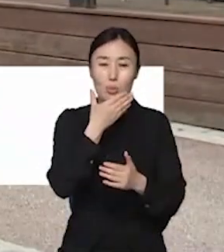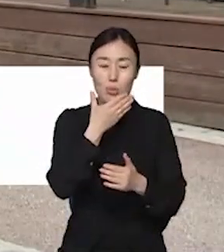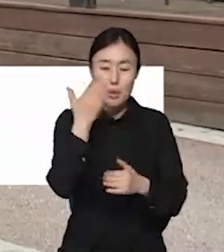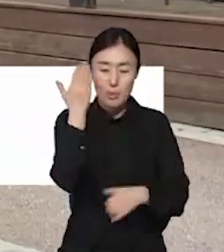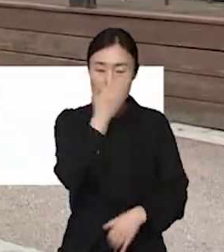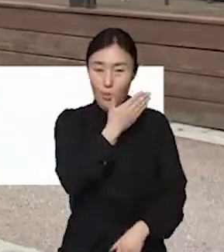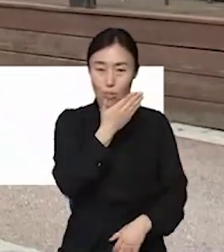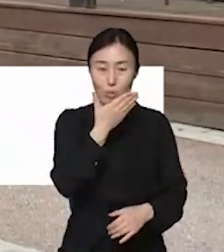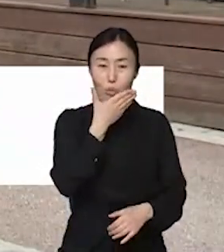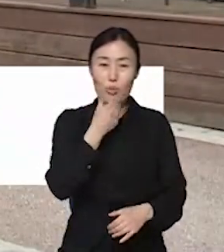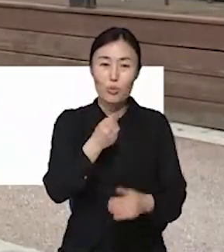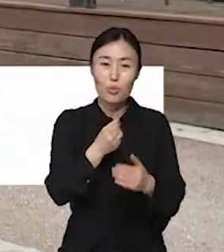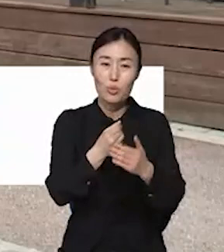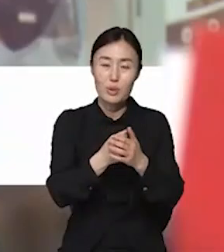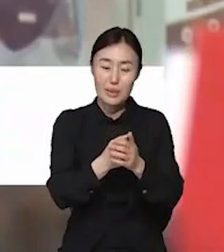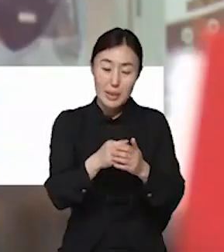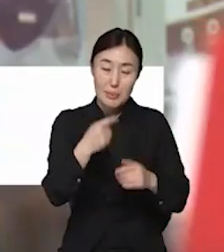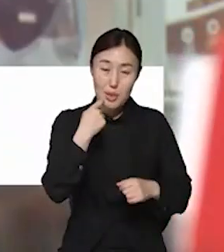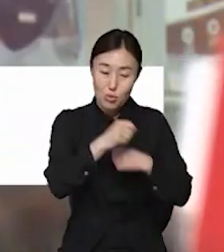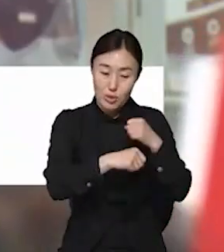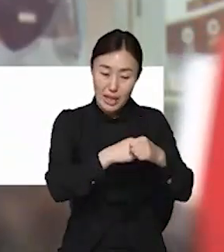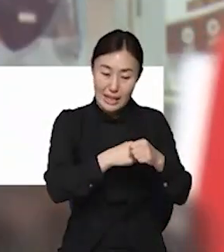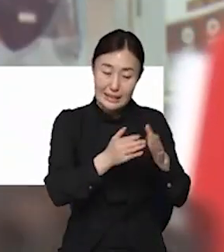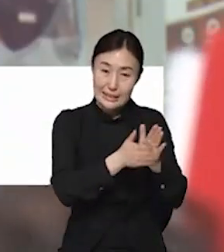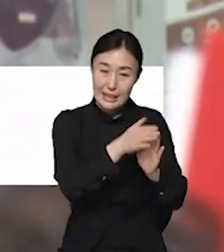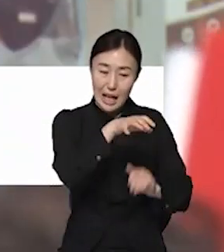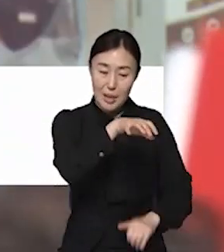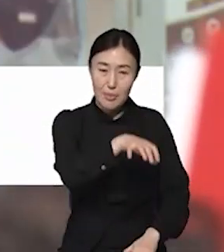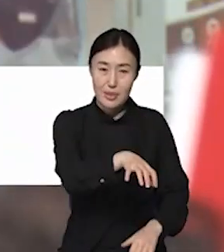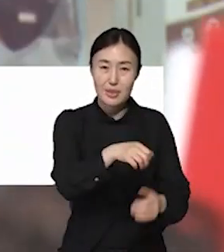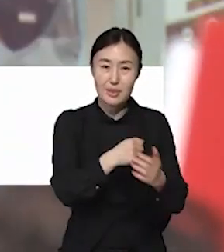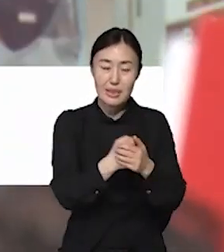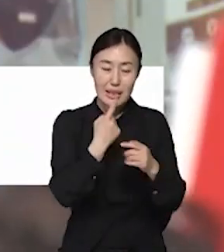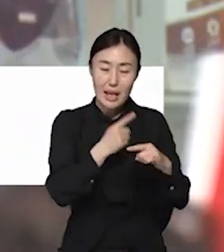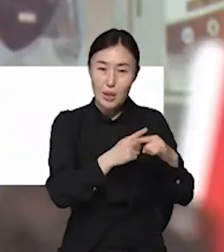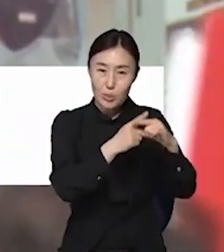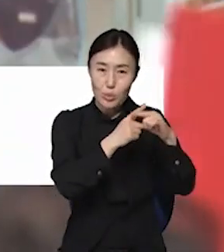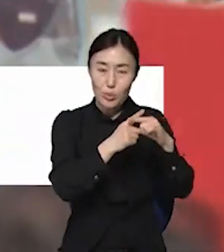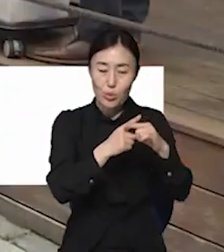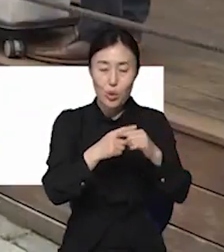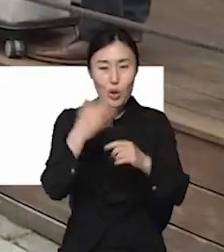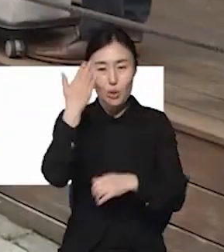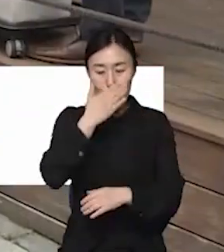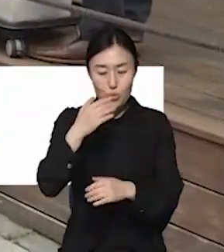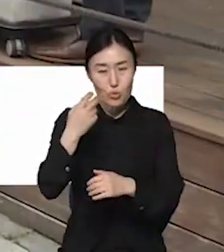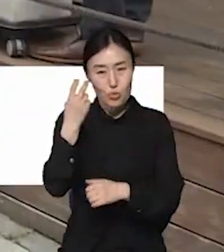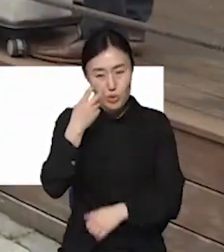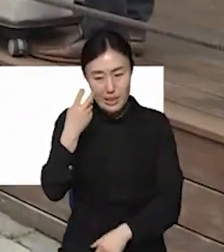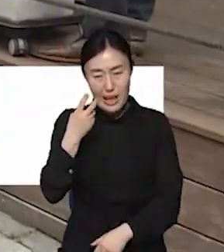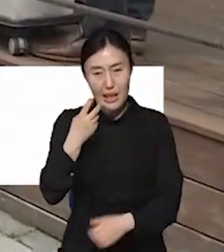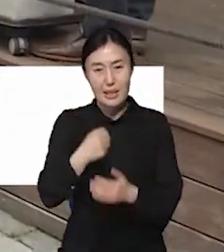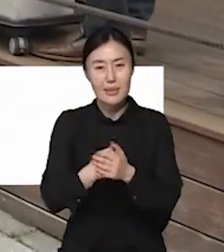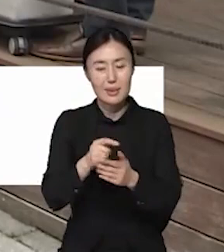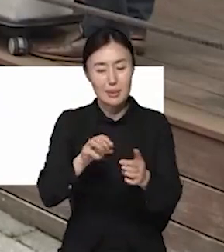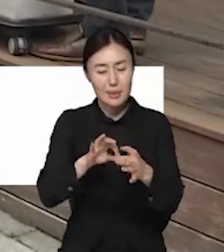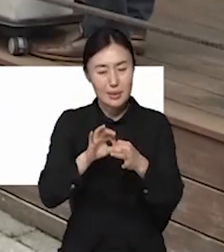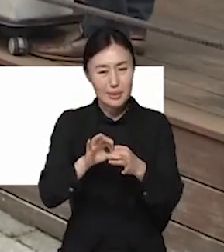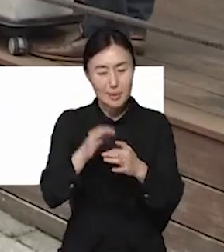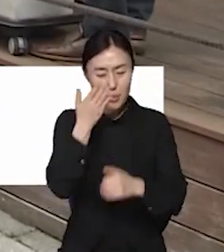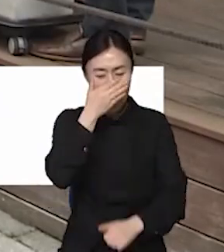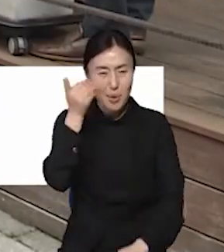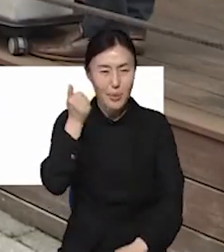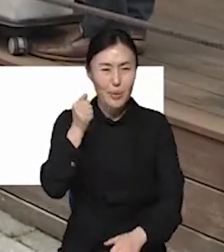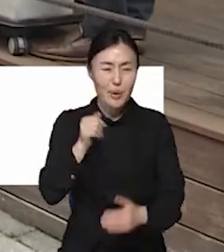오늘 민주당 광주광역시당 앞에서 간호법이 보건의료위기 상황을 함께 극복해온 보건복지의료인들을 외면한